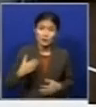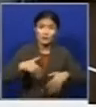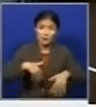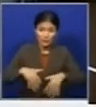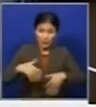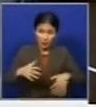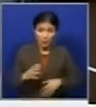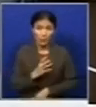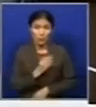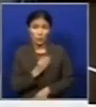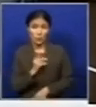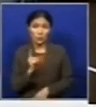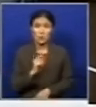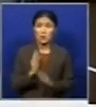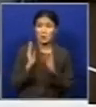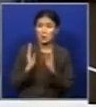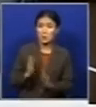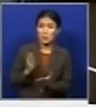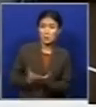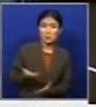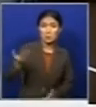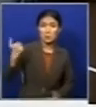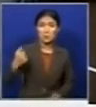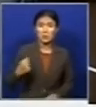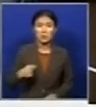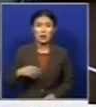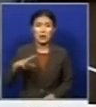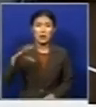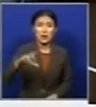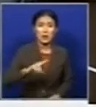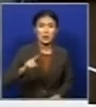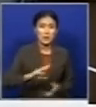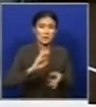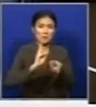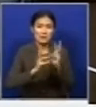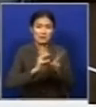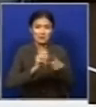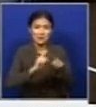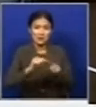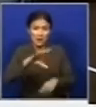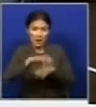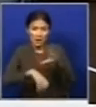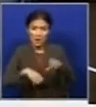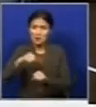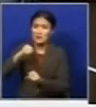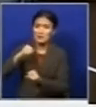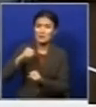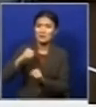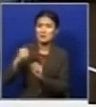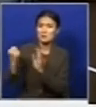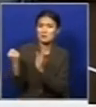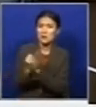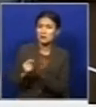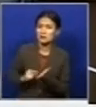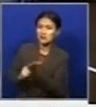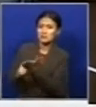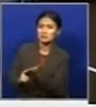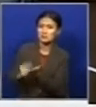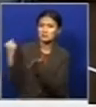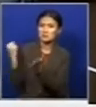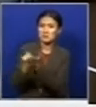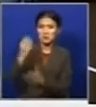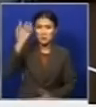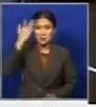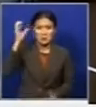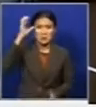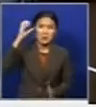สัวนายทุนจะนำเมล็ดพันธุ์ไปจดสิทธิบัตรกันหมดมากมายจนเกิดการผูกขาด โดยใน